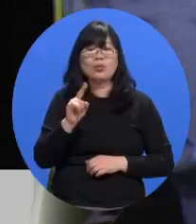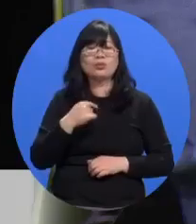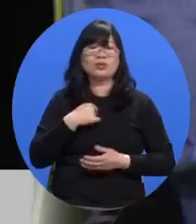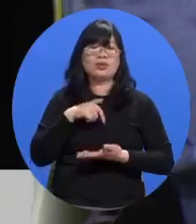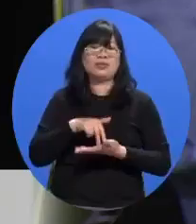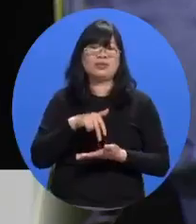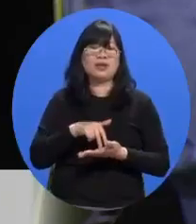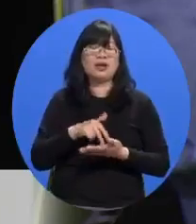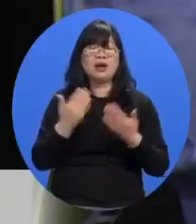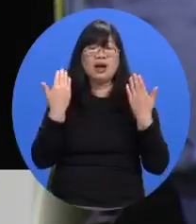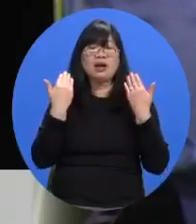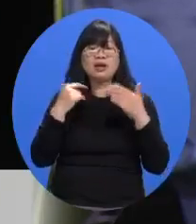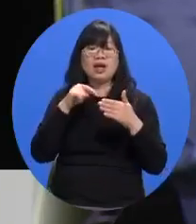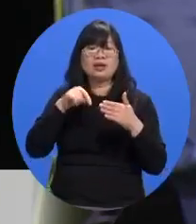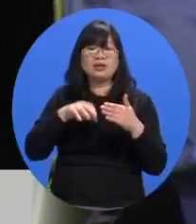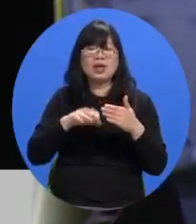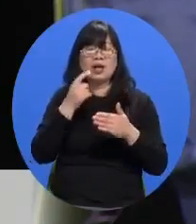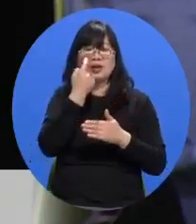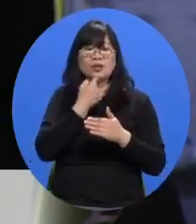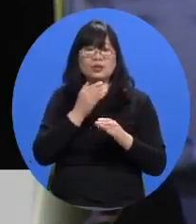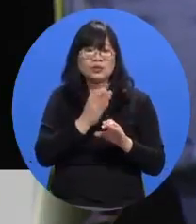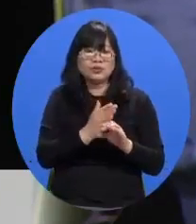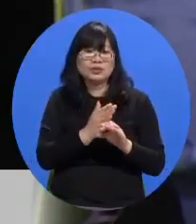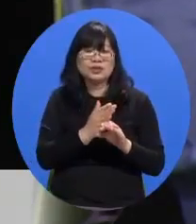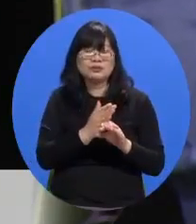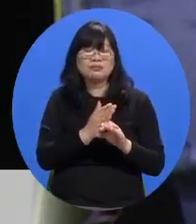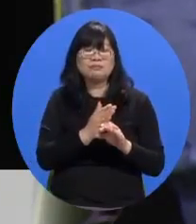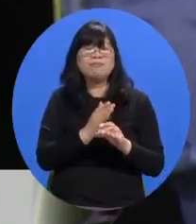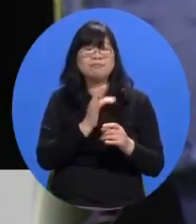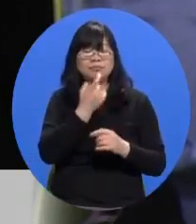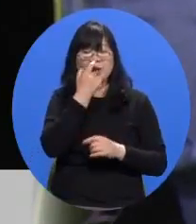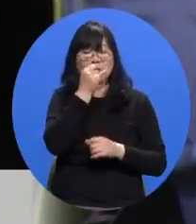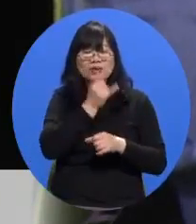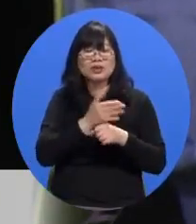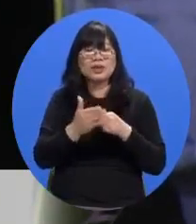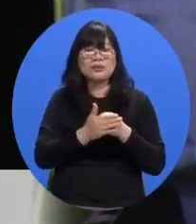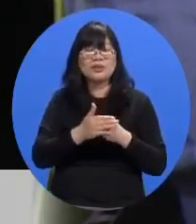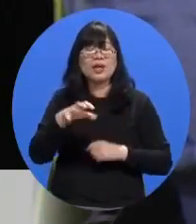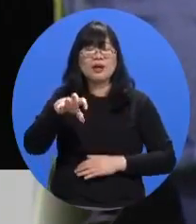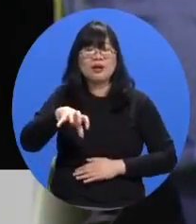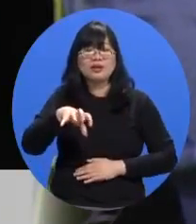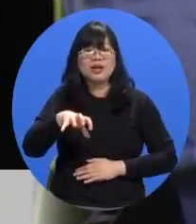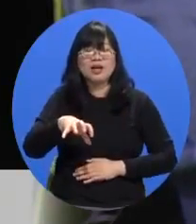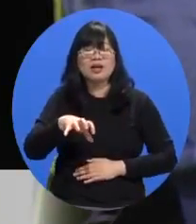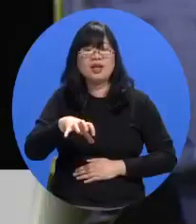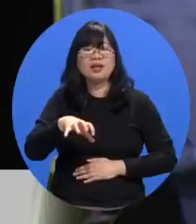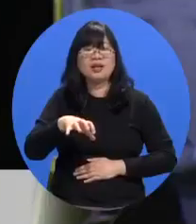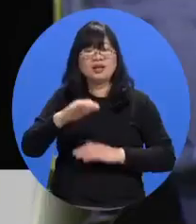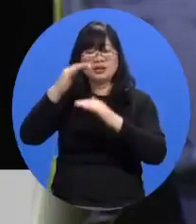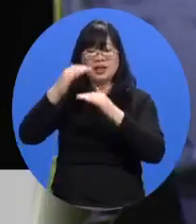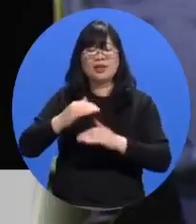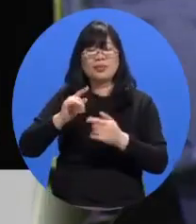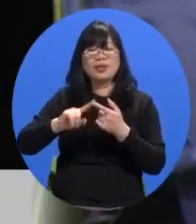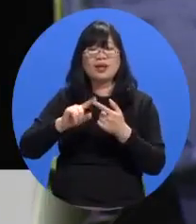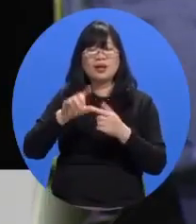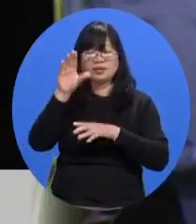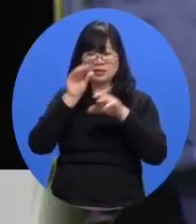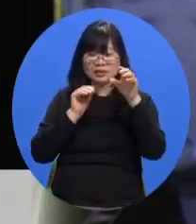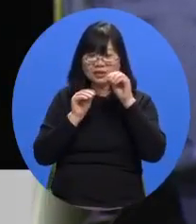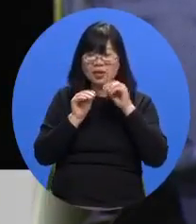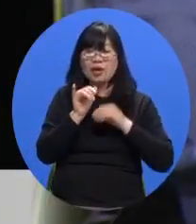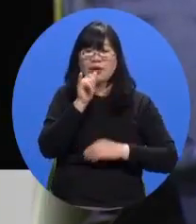저는 아무래도 학교에서 이론을 중심으로 배우다 보니까 어떤 현장에서의 사안들 이런 것들을